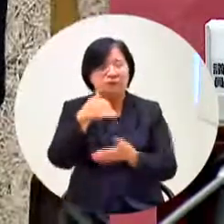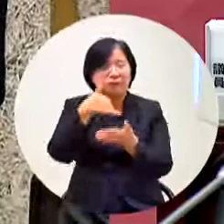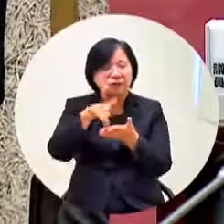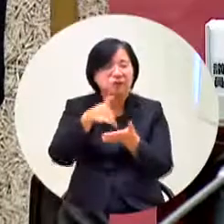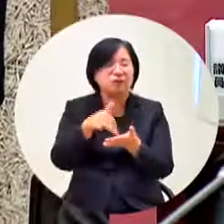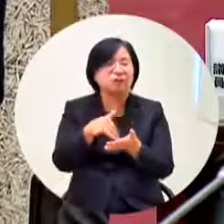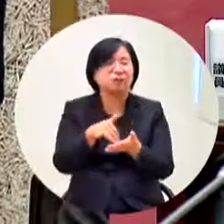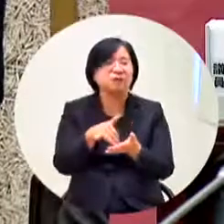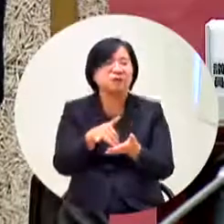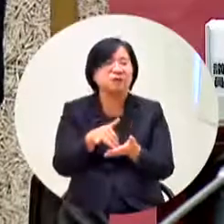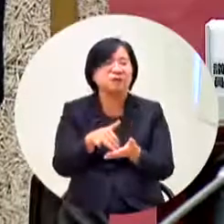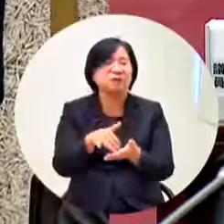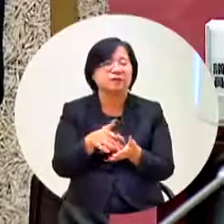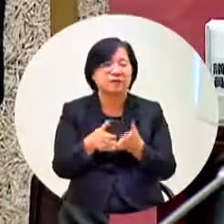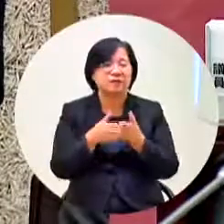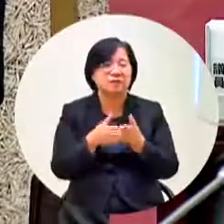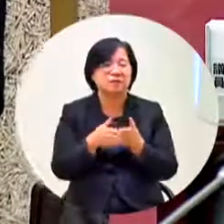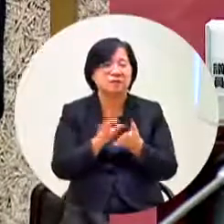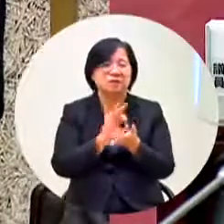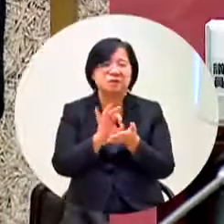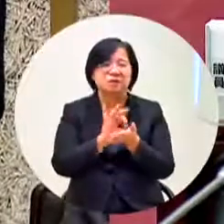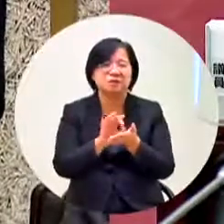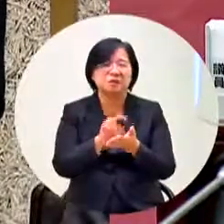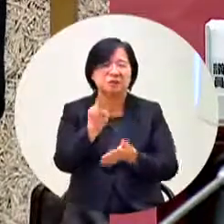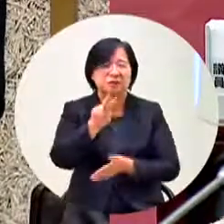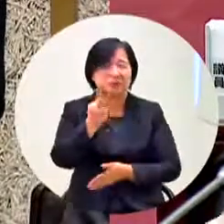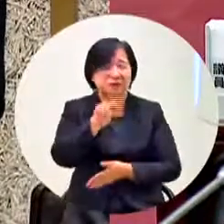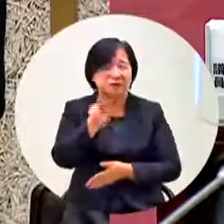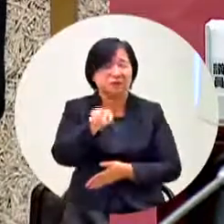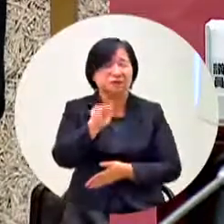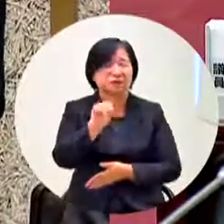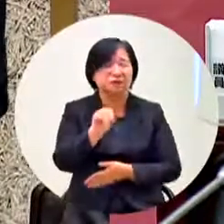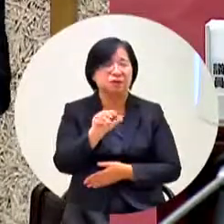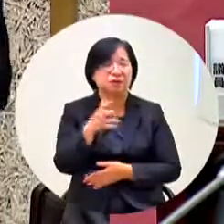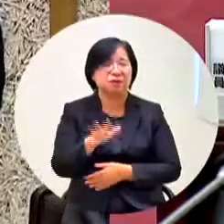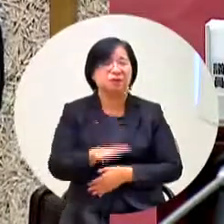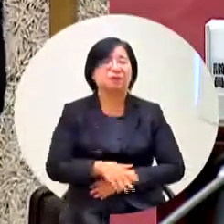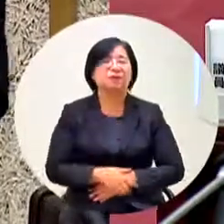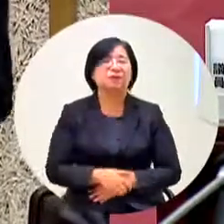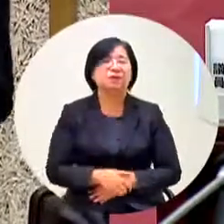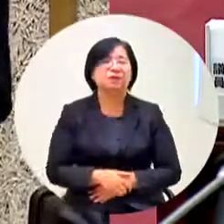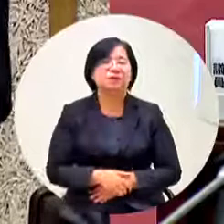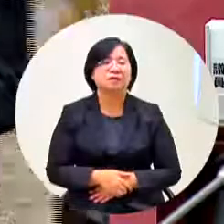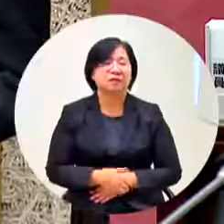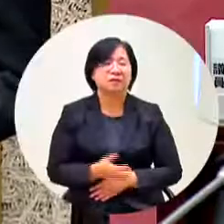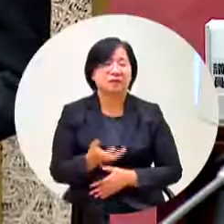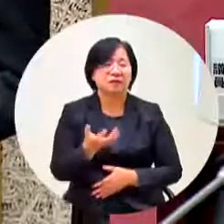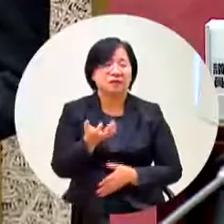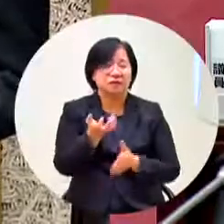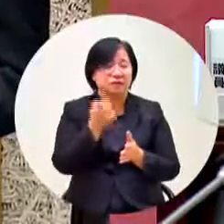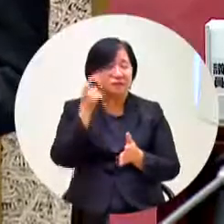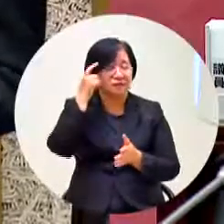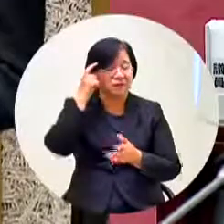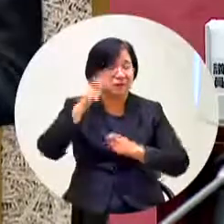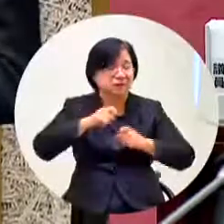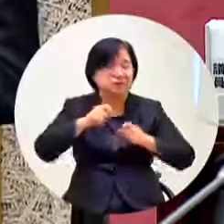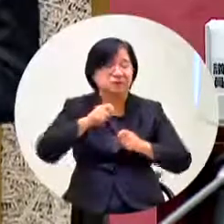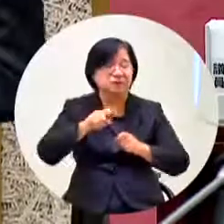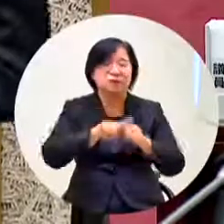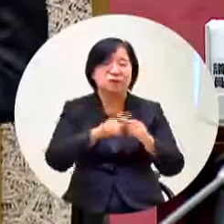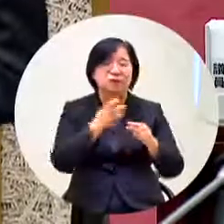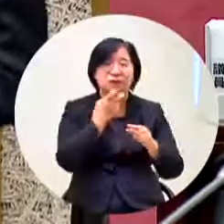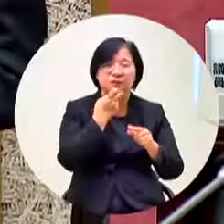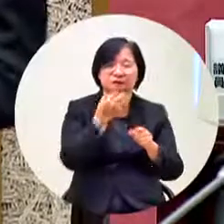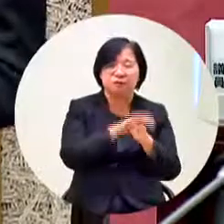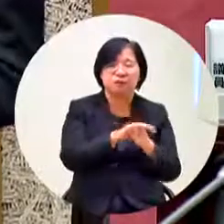概需求的经费差不多要2000万。那因为前瞻的这个中央补助到今年已经